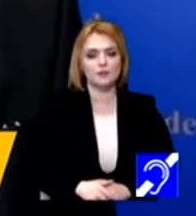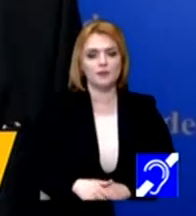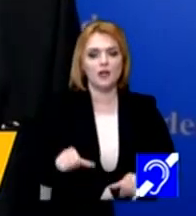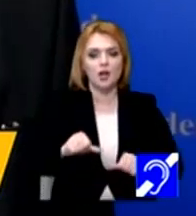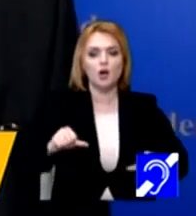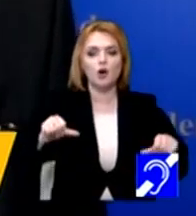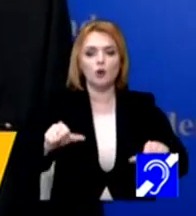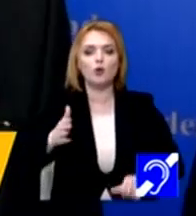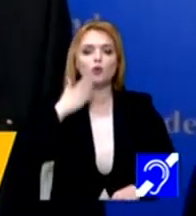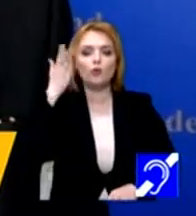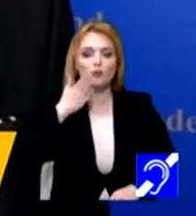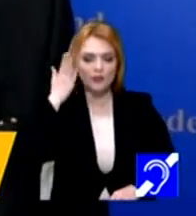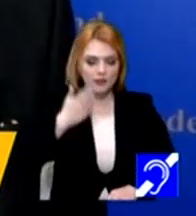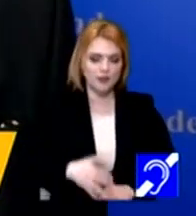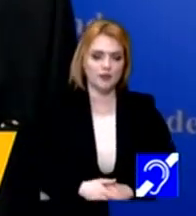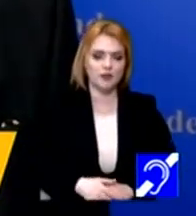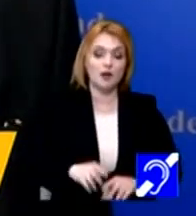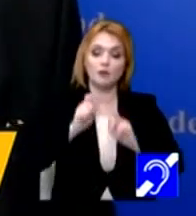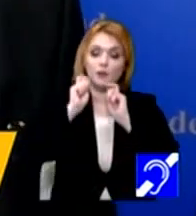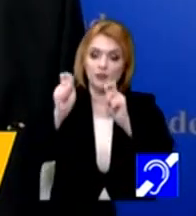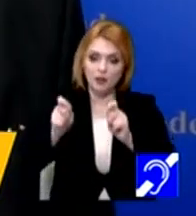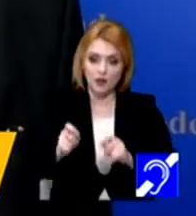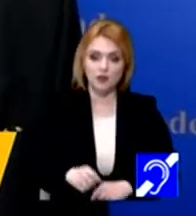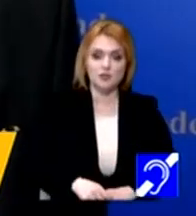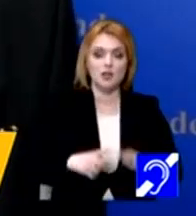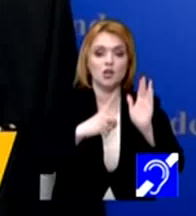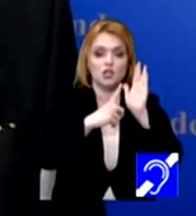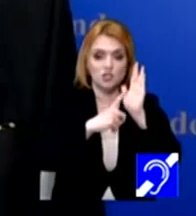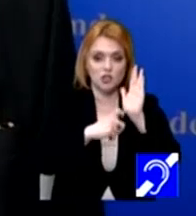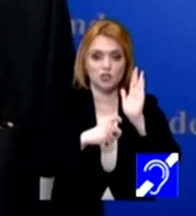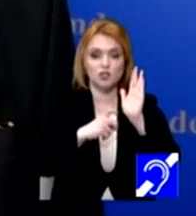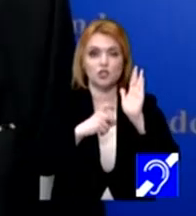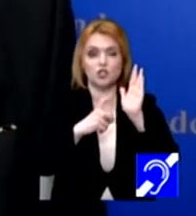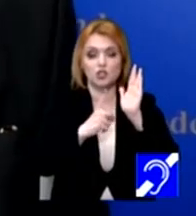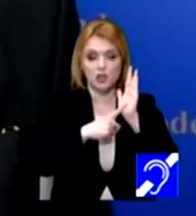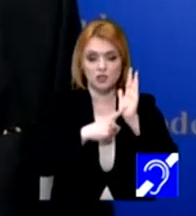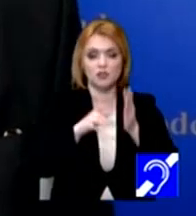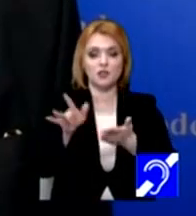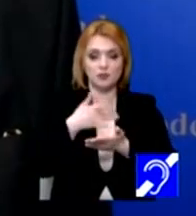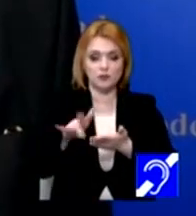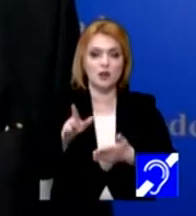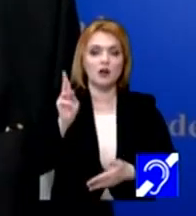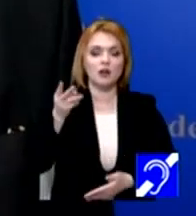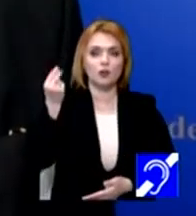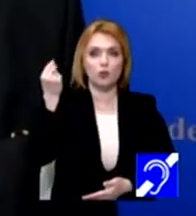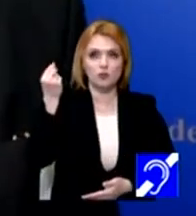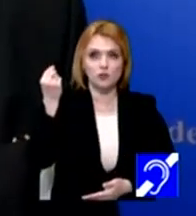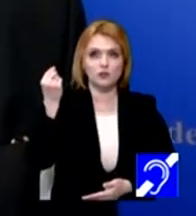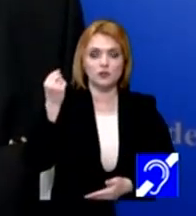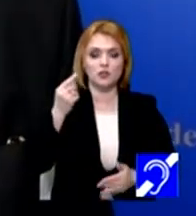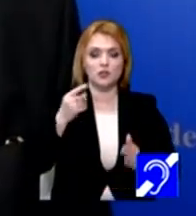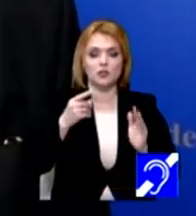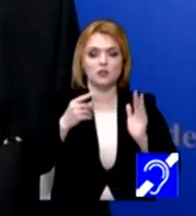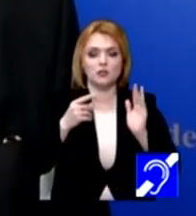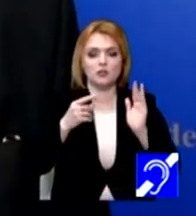Guvernul României, prin ROAID, donează 606 tablete în valoare de 100.000 de euro pentru toate